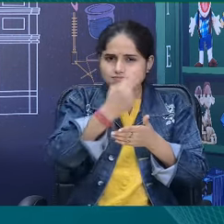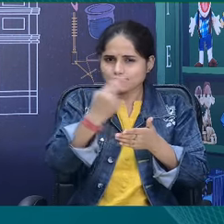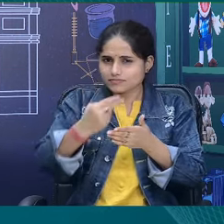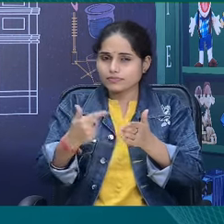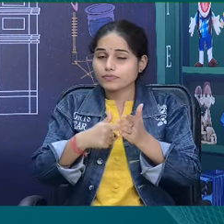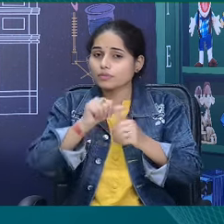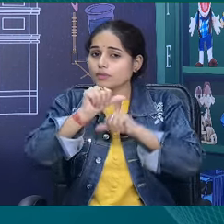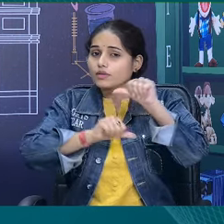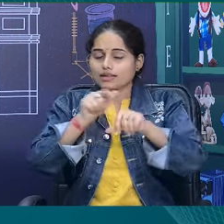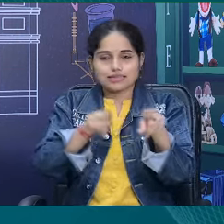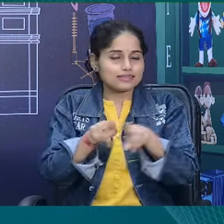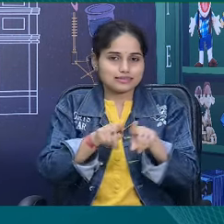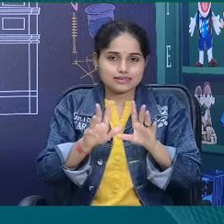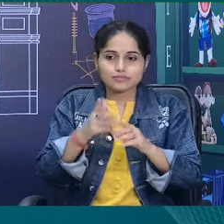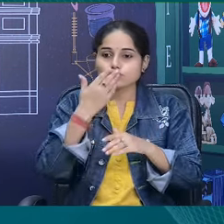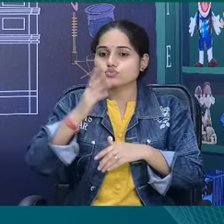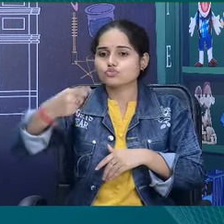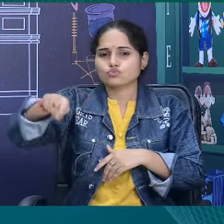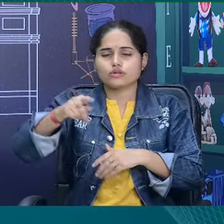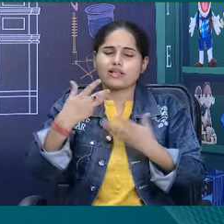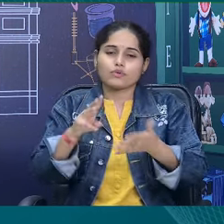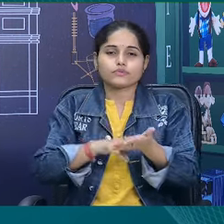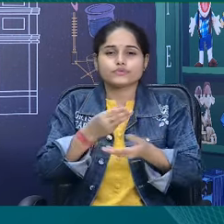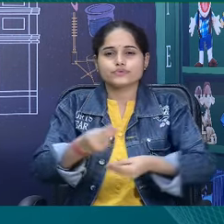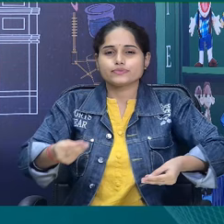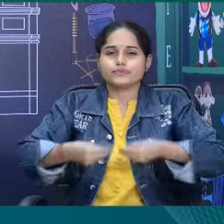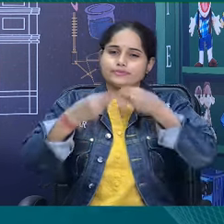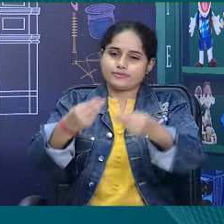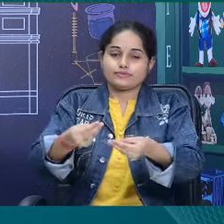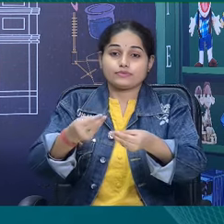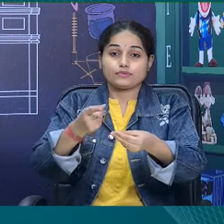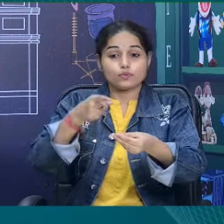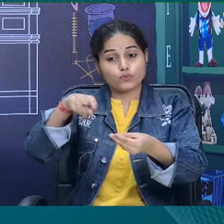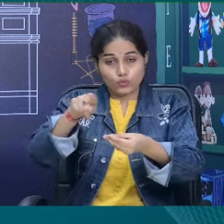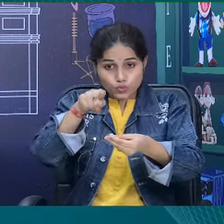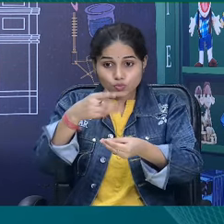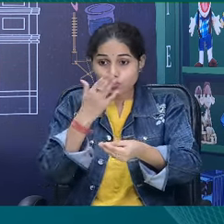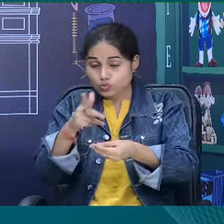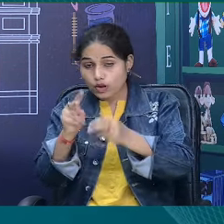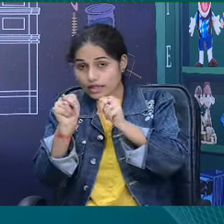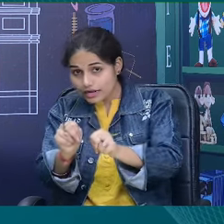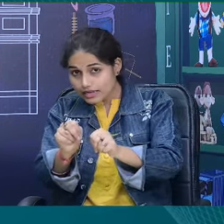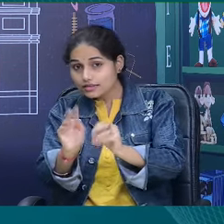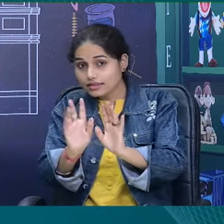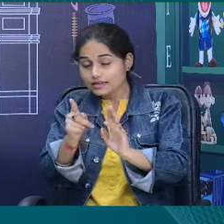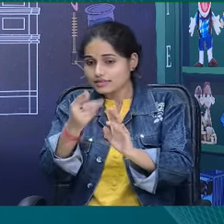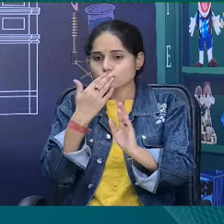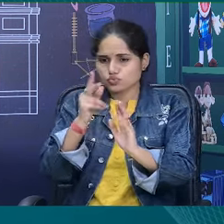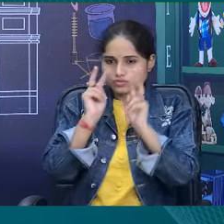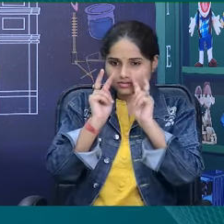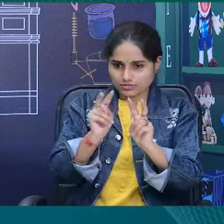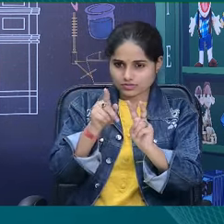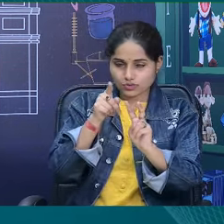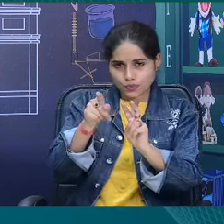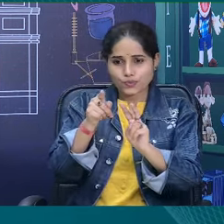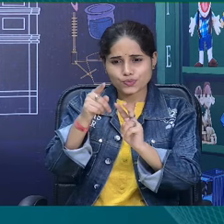आप अ फॉर एग्जांपल आप बच्चों को कुछ भी मटेरियल दे दीजिए एज पर देयर नीड अगर जिस तरह का बच्चा है आप उसको उस